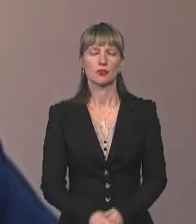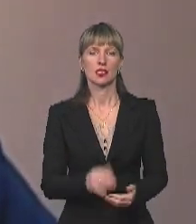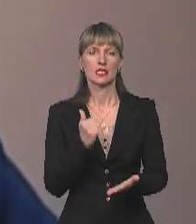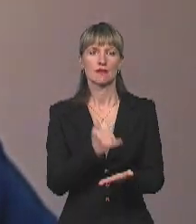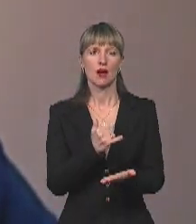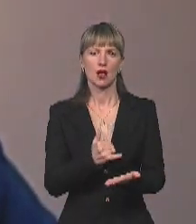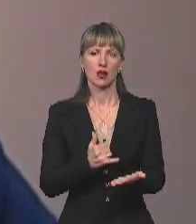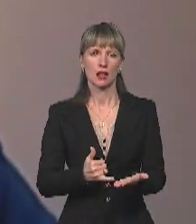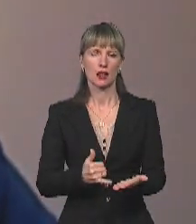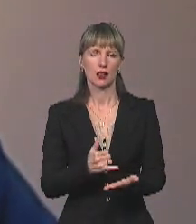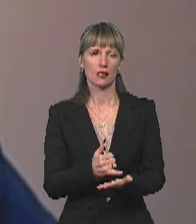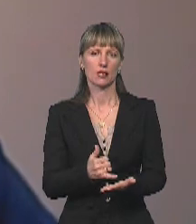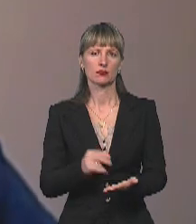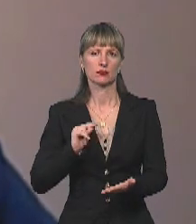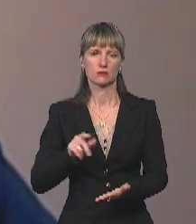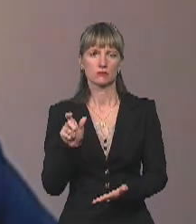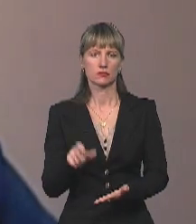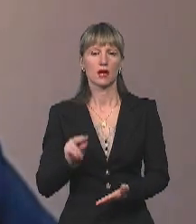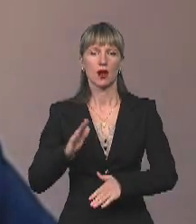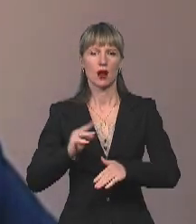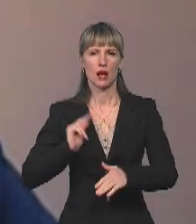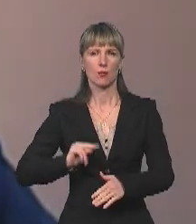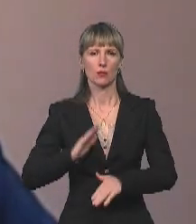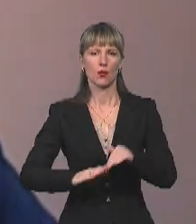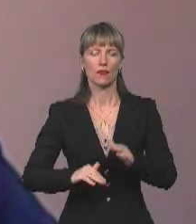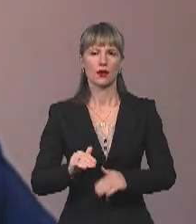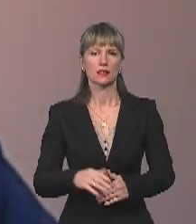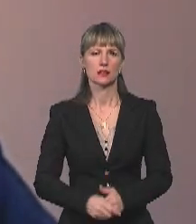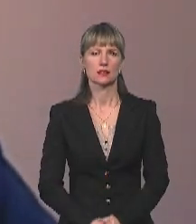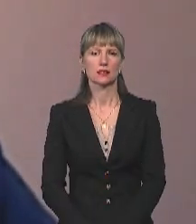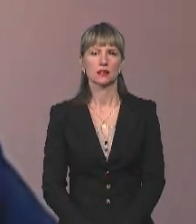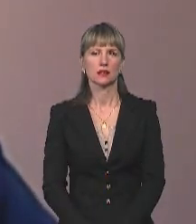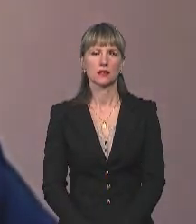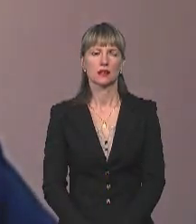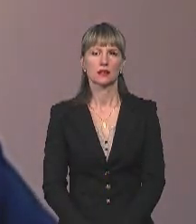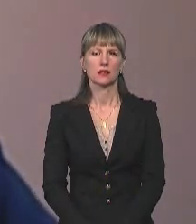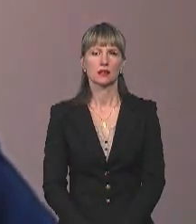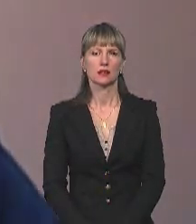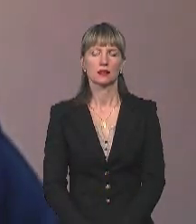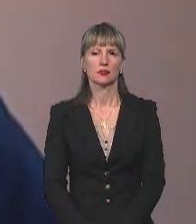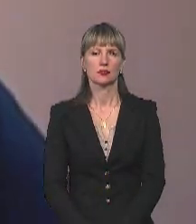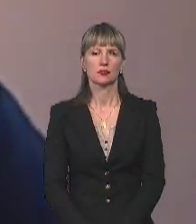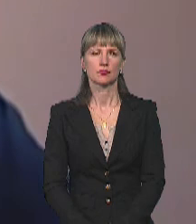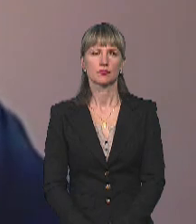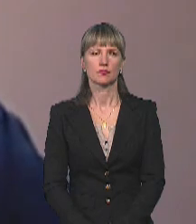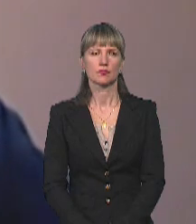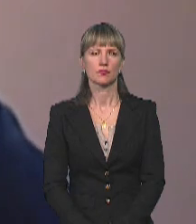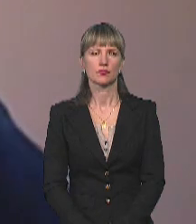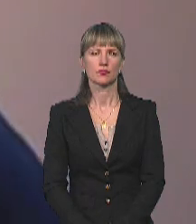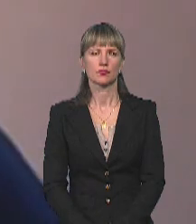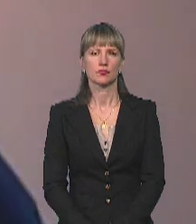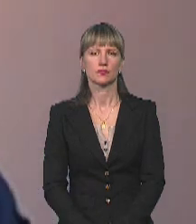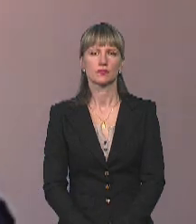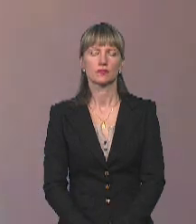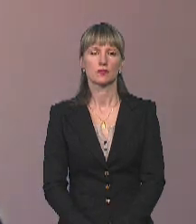зварники, ну, робочі професії. А рівень зарплатні який, от по професіях? Що? Рівень зарплатні